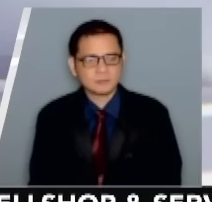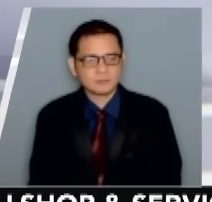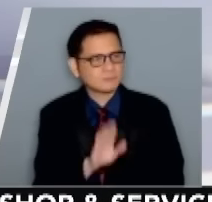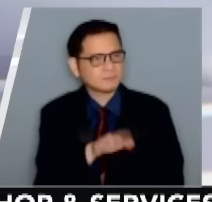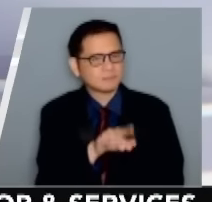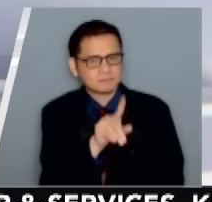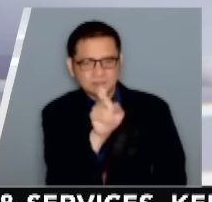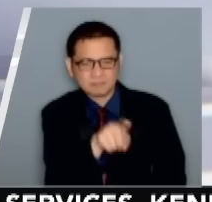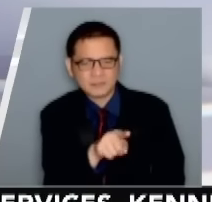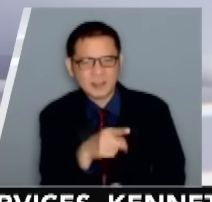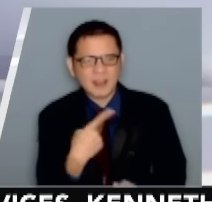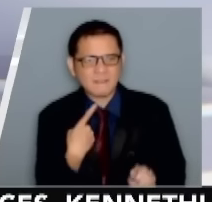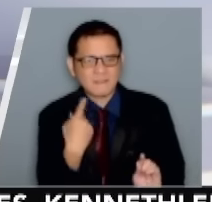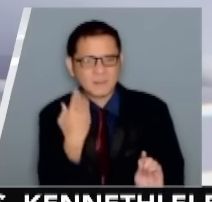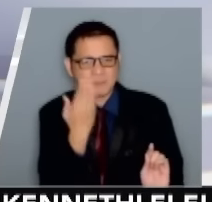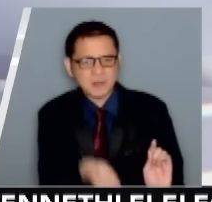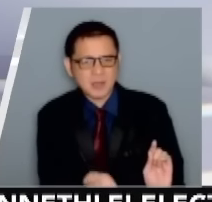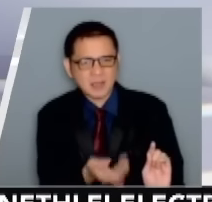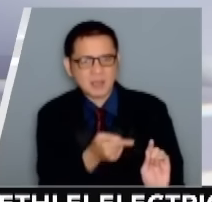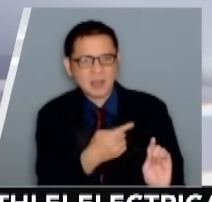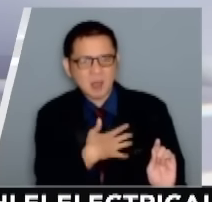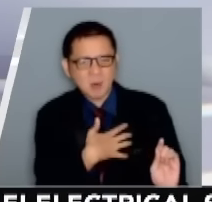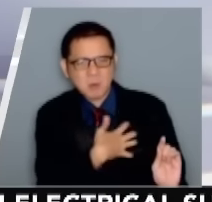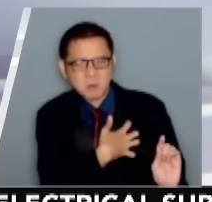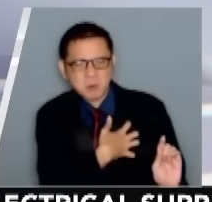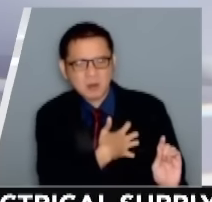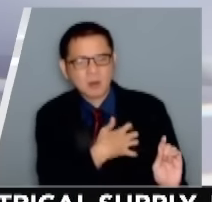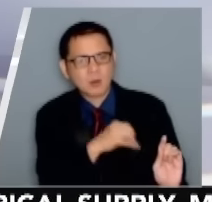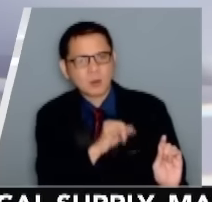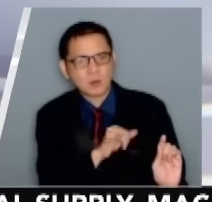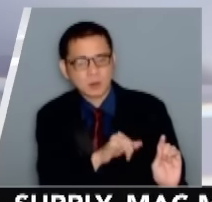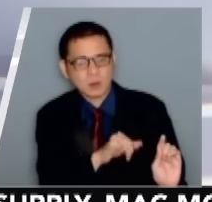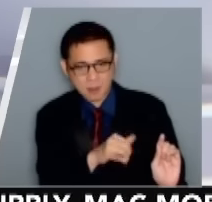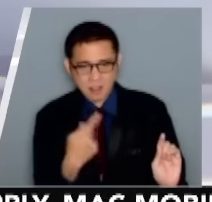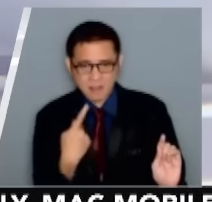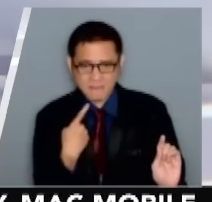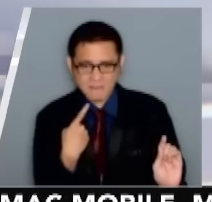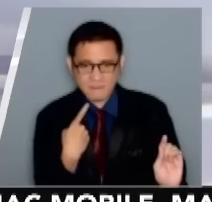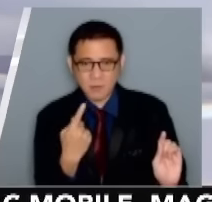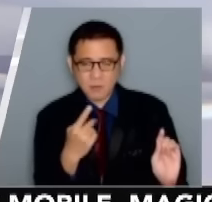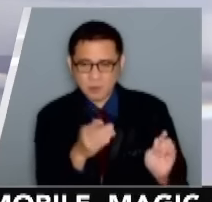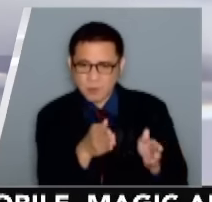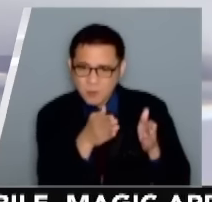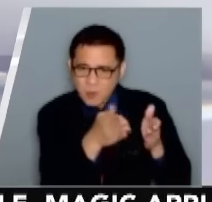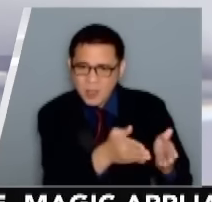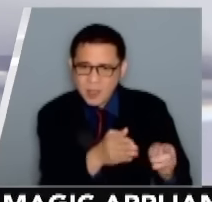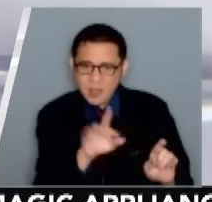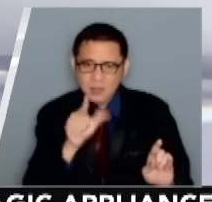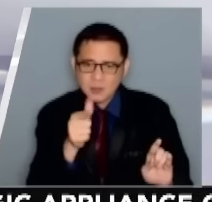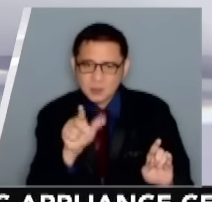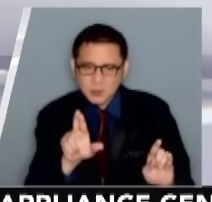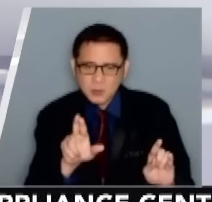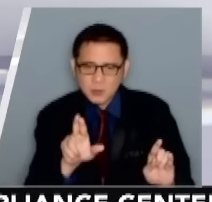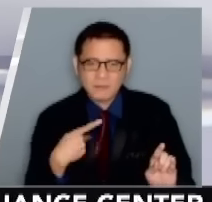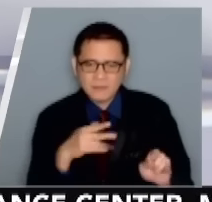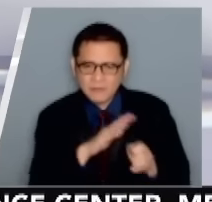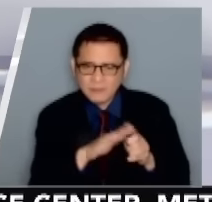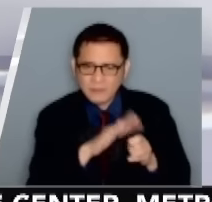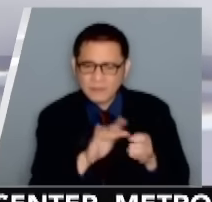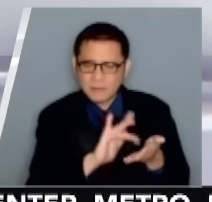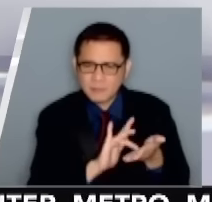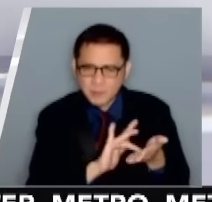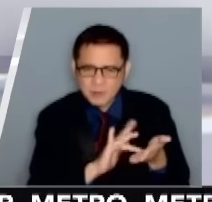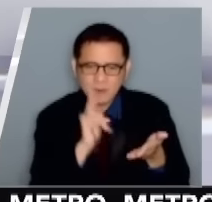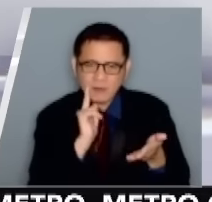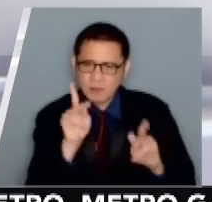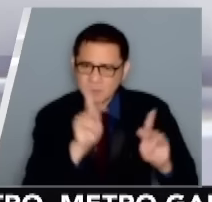na nasawi no, matapos atakihin sa puso, may ginagawa bang hakbang itong mga LGU para masigurong may sapat na gabot para sa mga residenteng